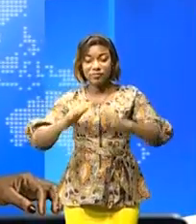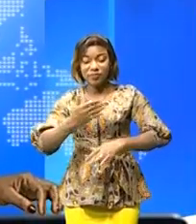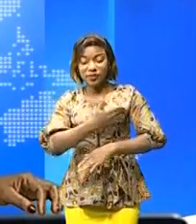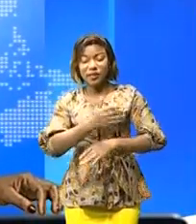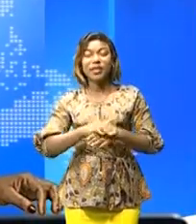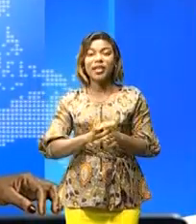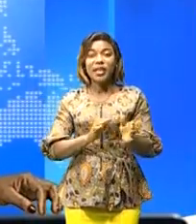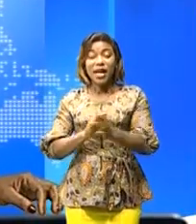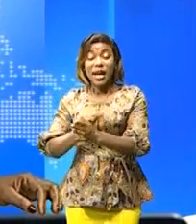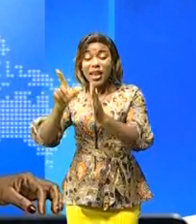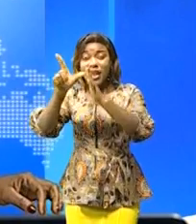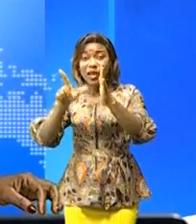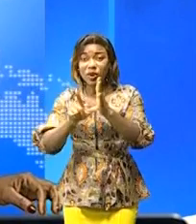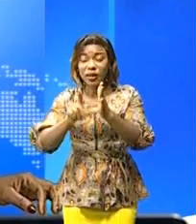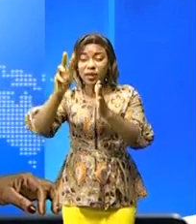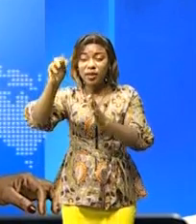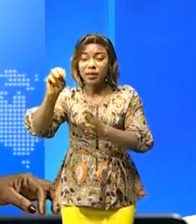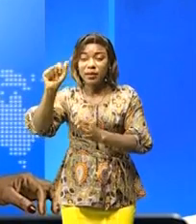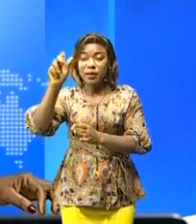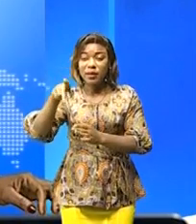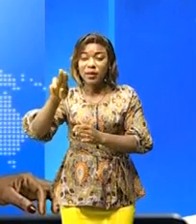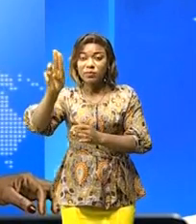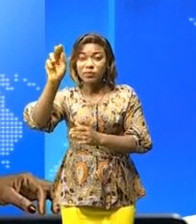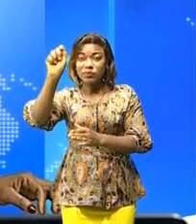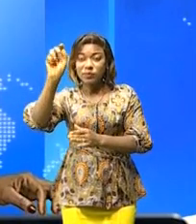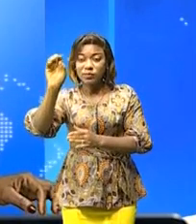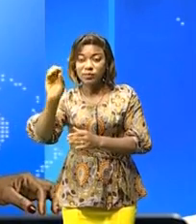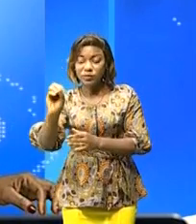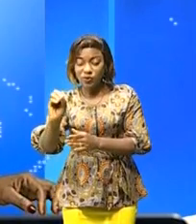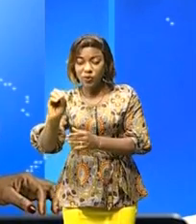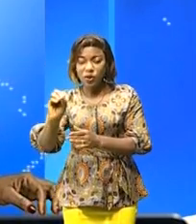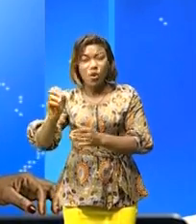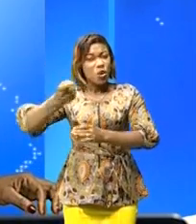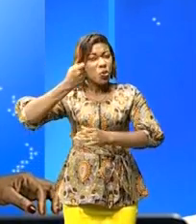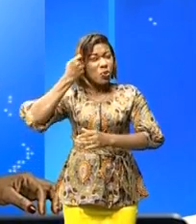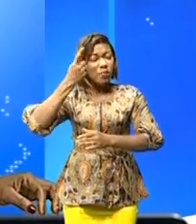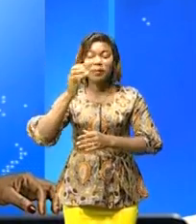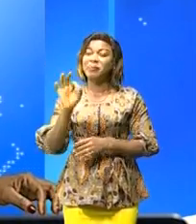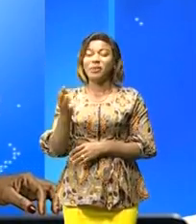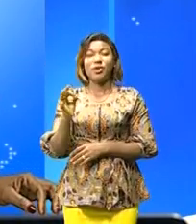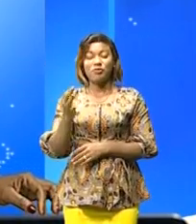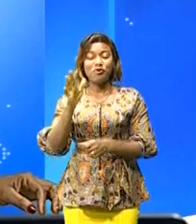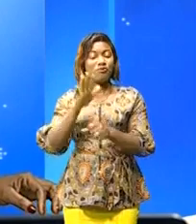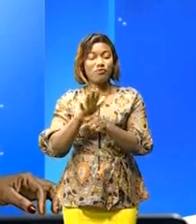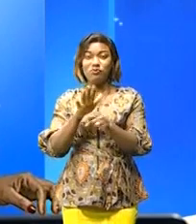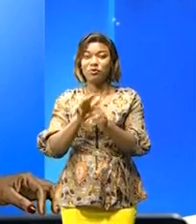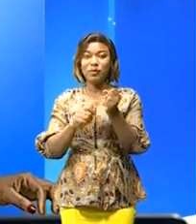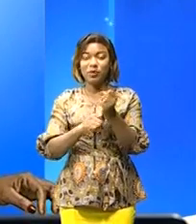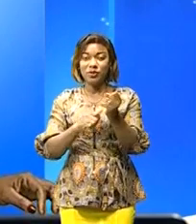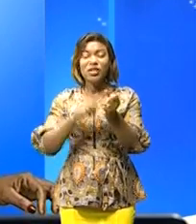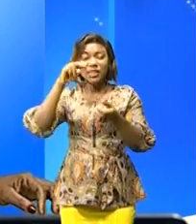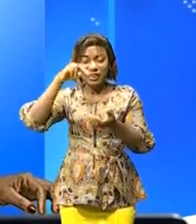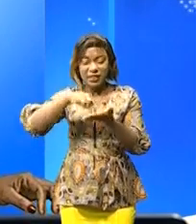La loi de Maputo n'est pas encore très bien comprise, moins encore appréhendée. Il est nécessaire d'en assurer une